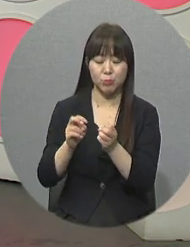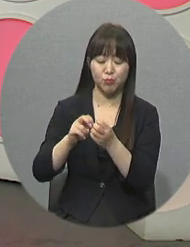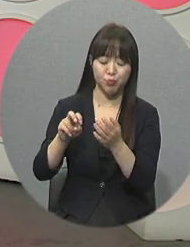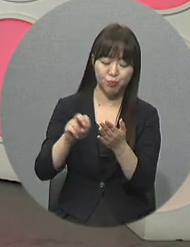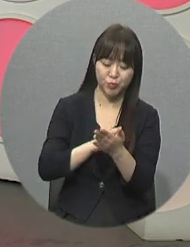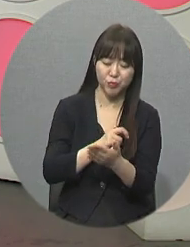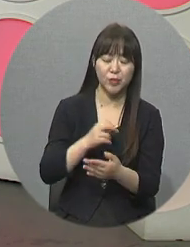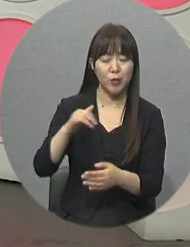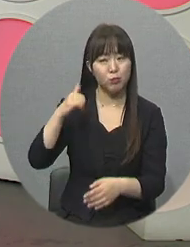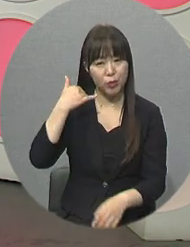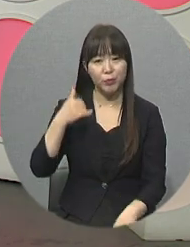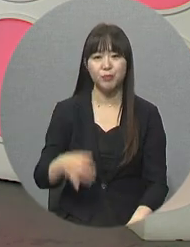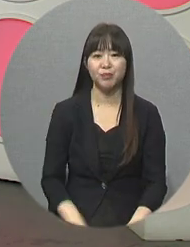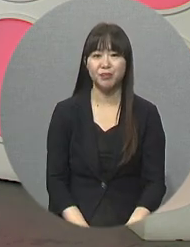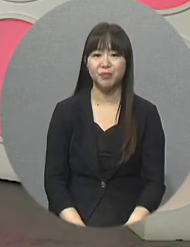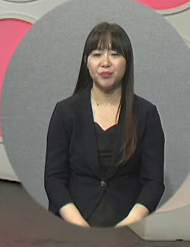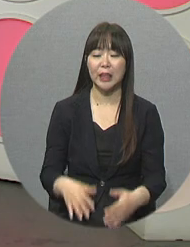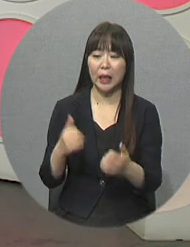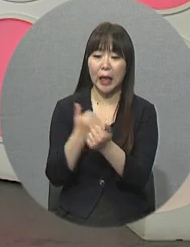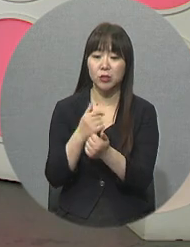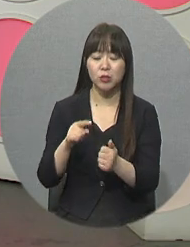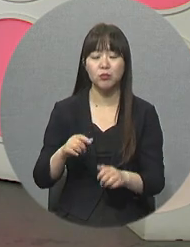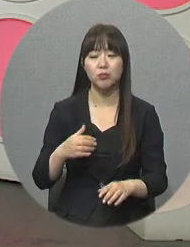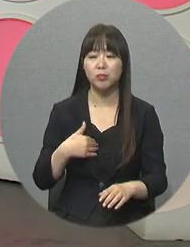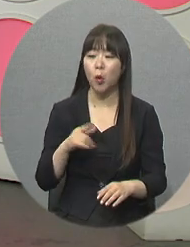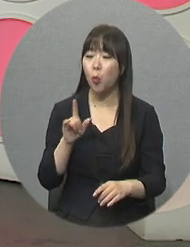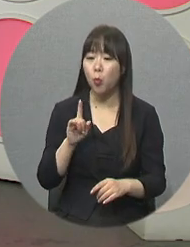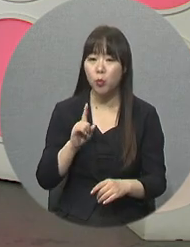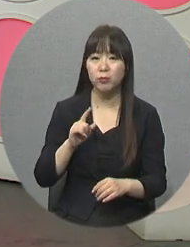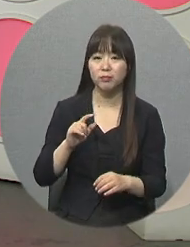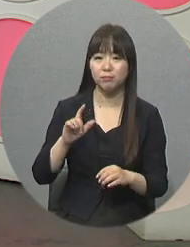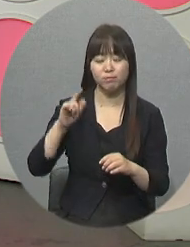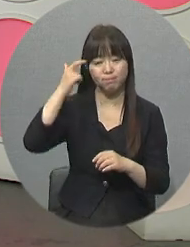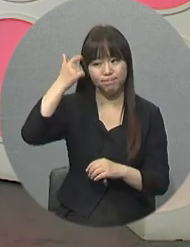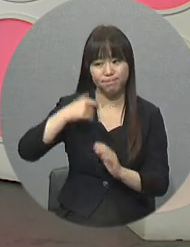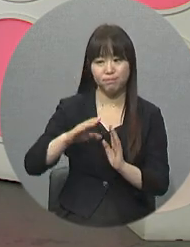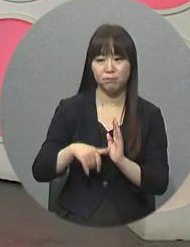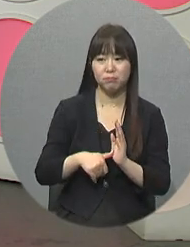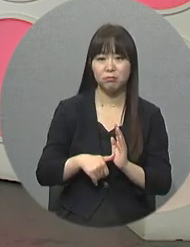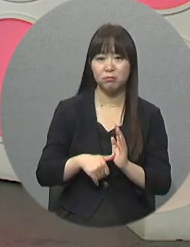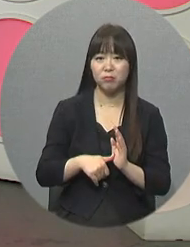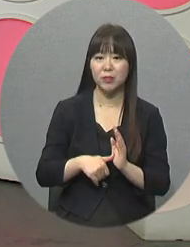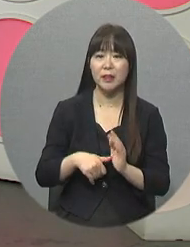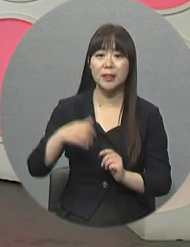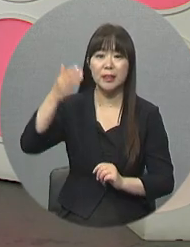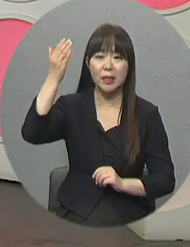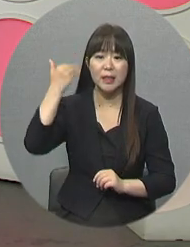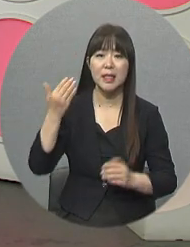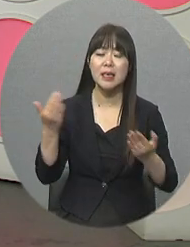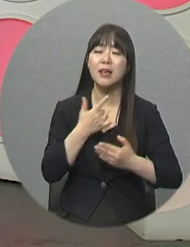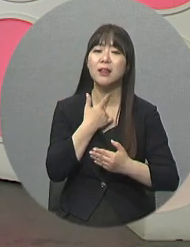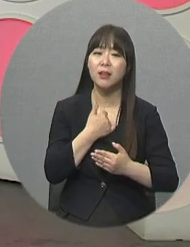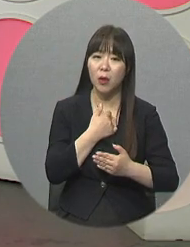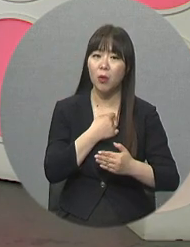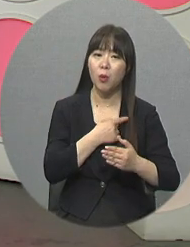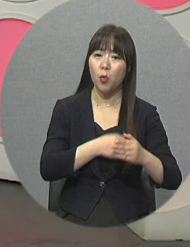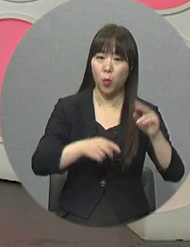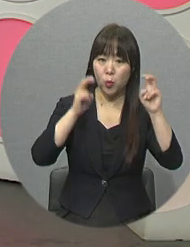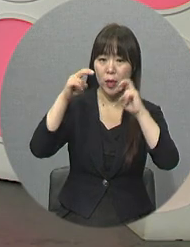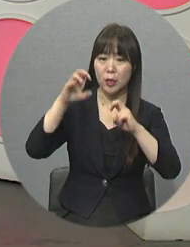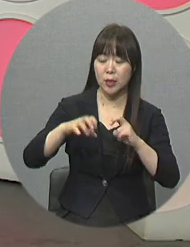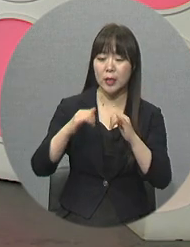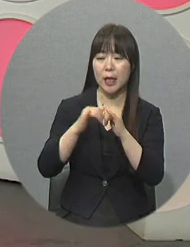왔습니다. 아저씨는 근황을 묻더니 전에 일한 적이 있는 회사에서